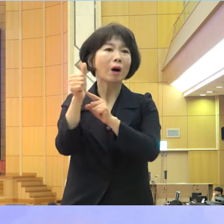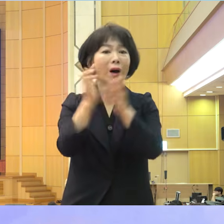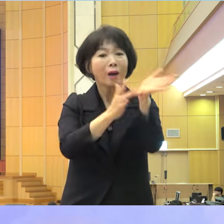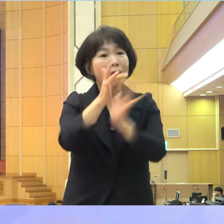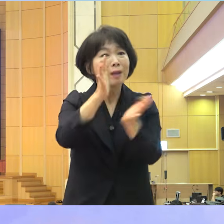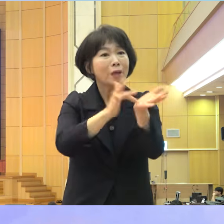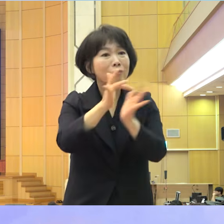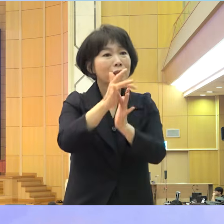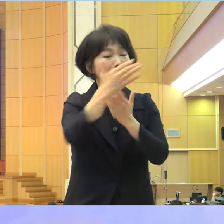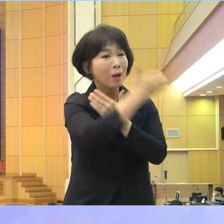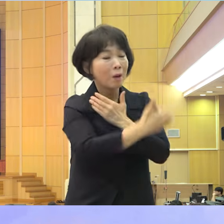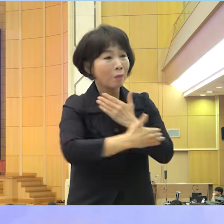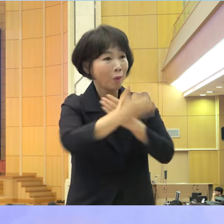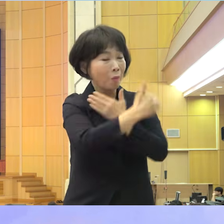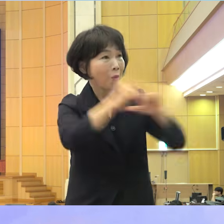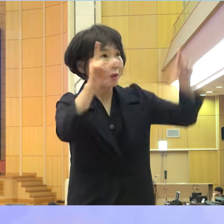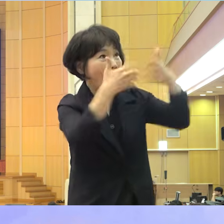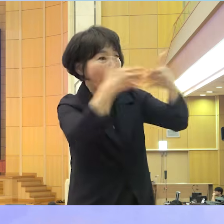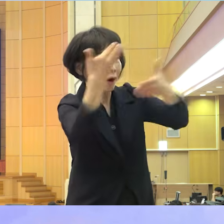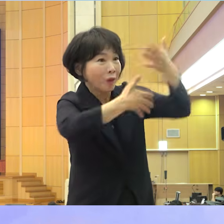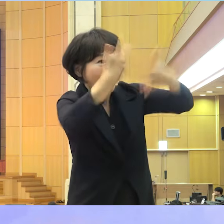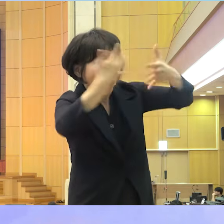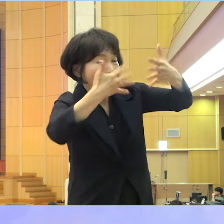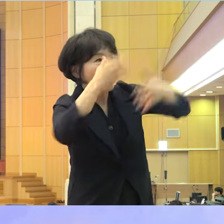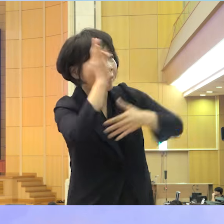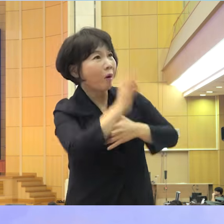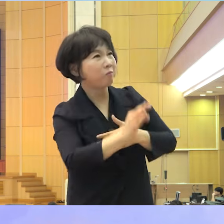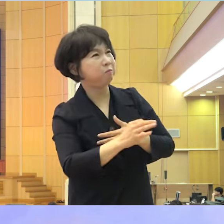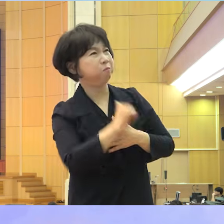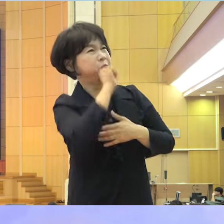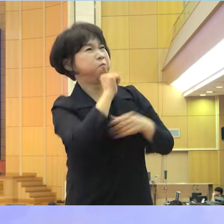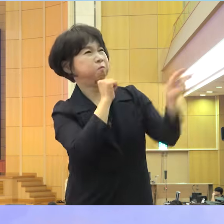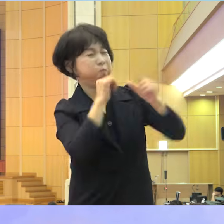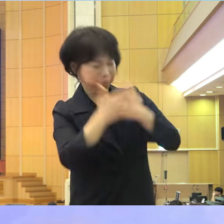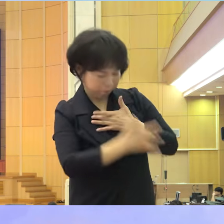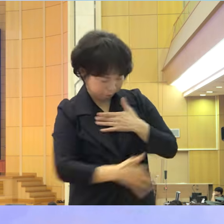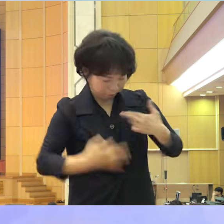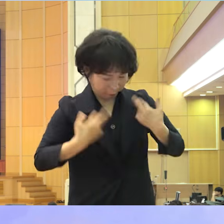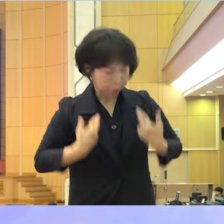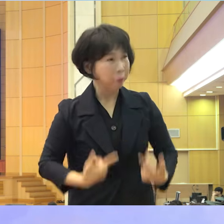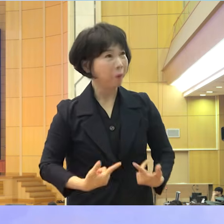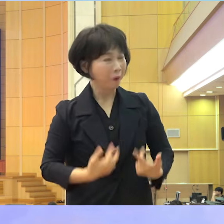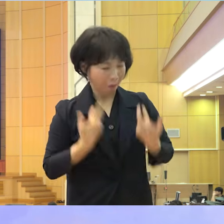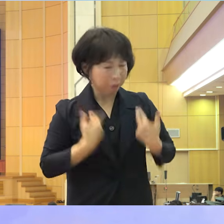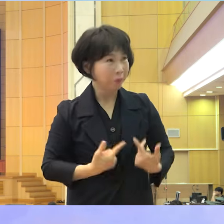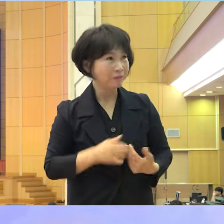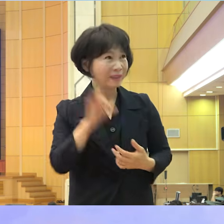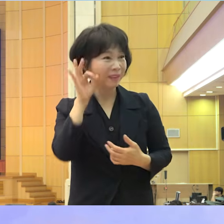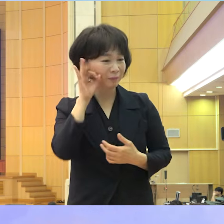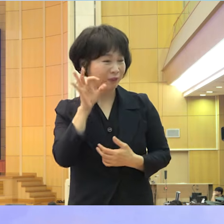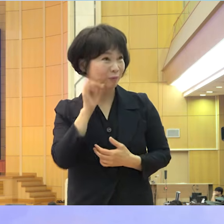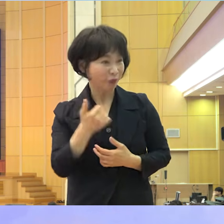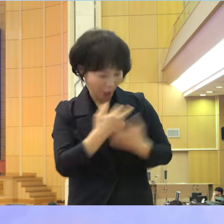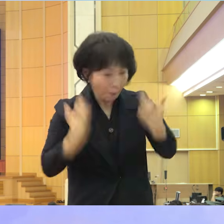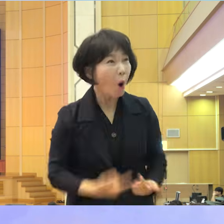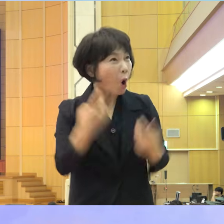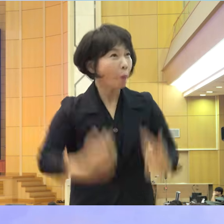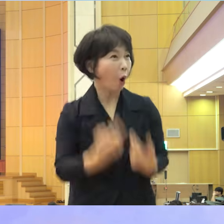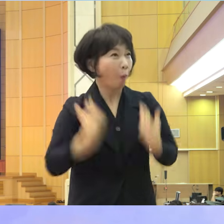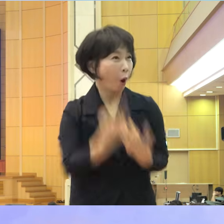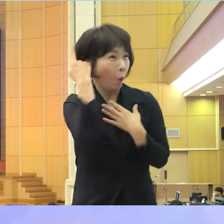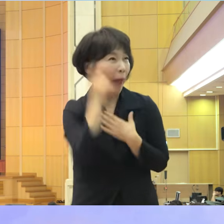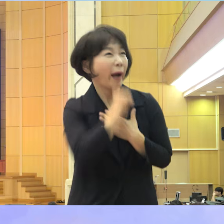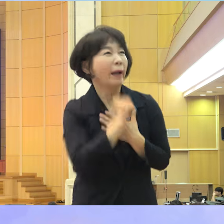어떻게 옷을 저런 옷을 입었냐고. 지금 만약에 예수님 계시면 옷 한번 사다 주고 싶대.